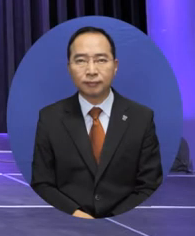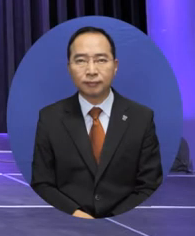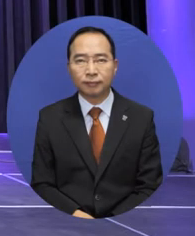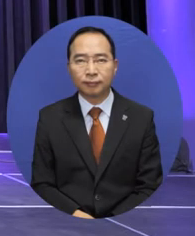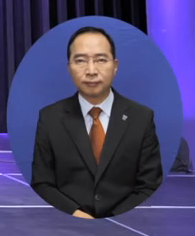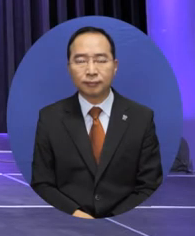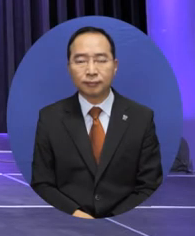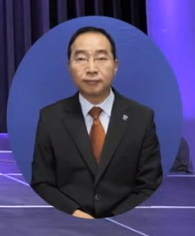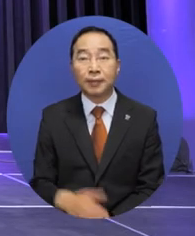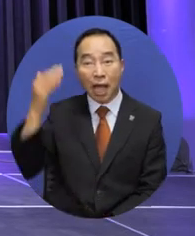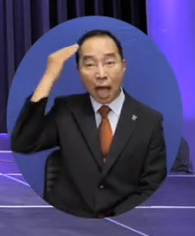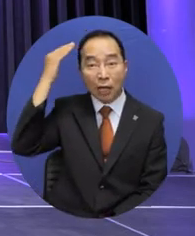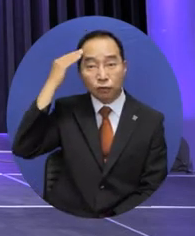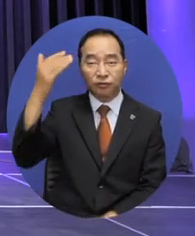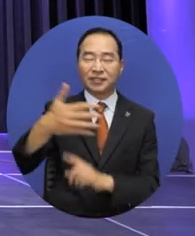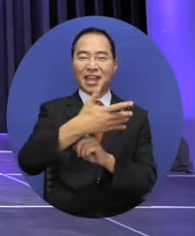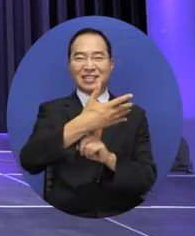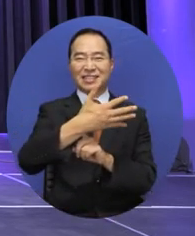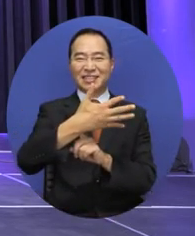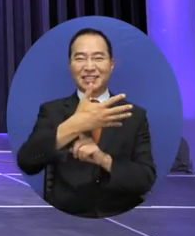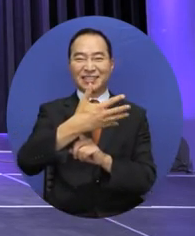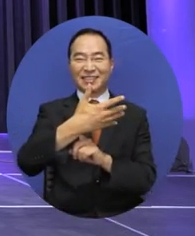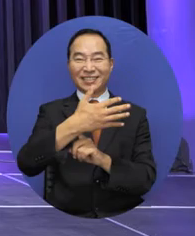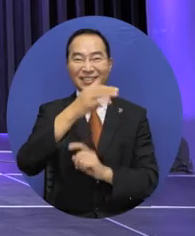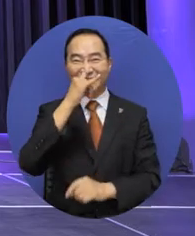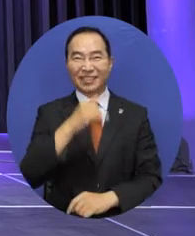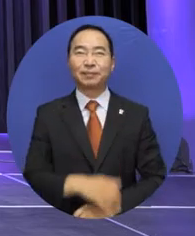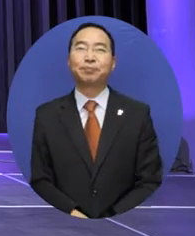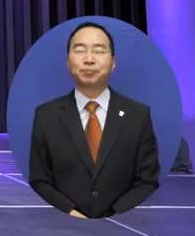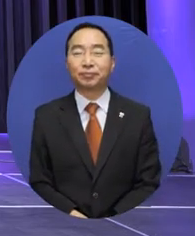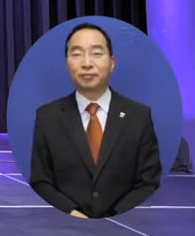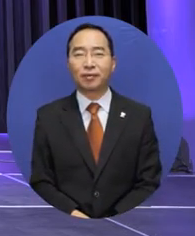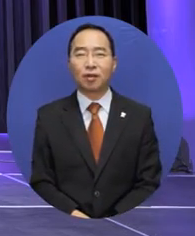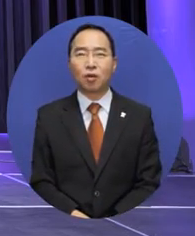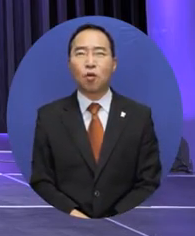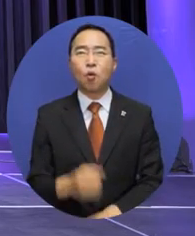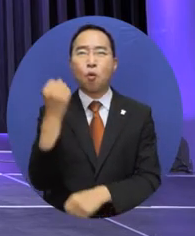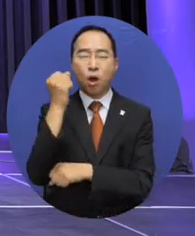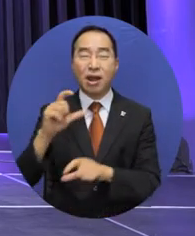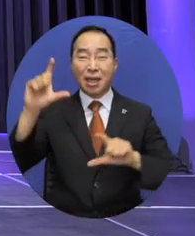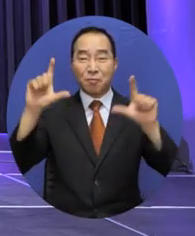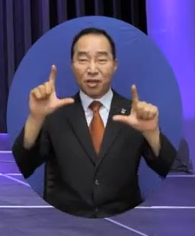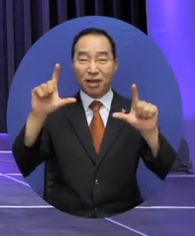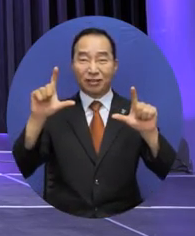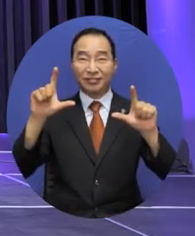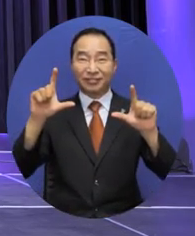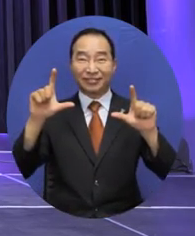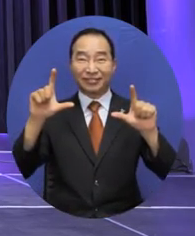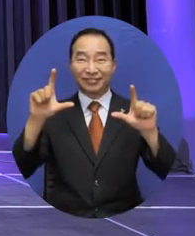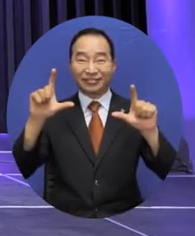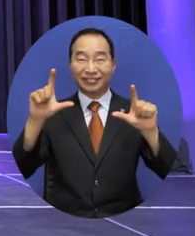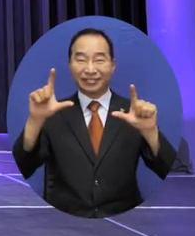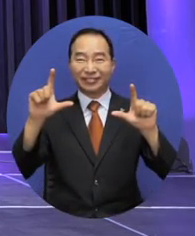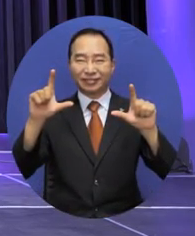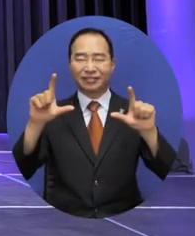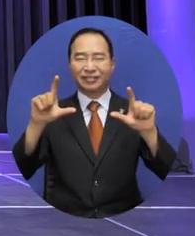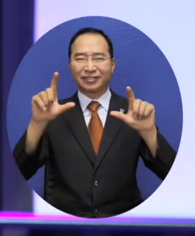자, 우리나라 태극기가 있지요. 원래 그 태극기 모양이 이렇게 바뀌었으면